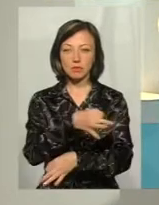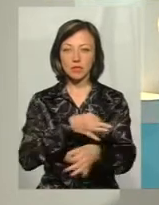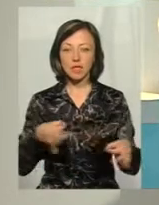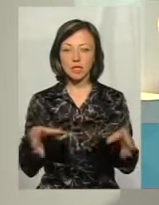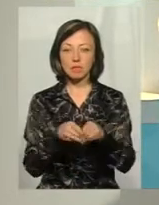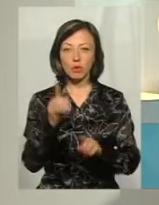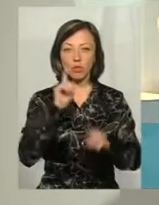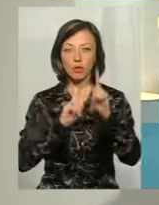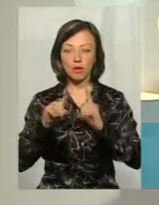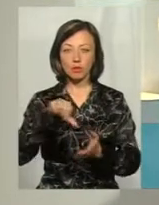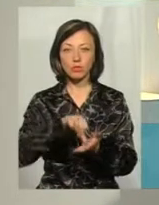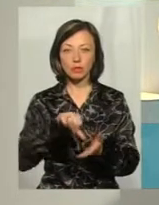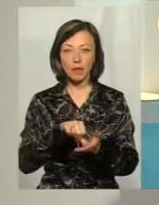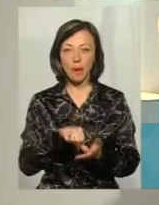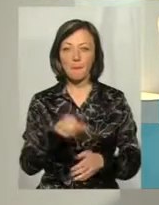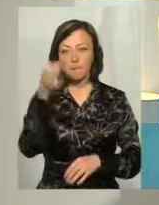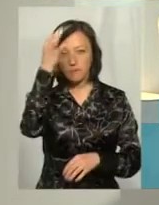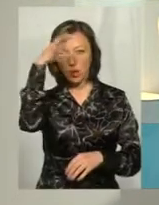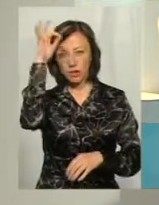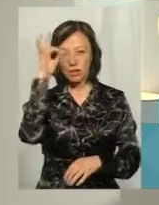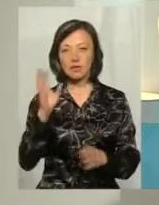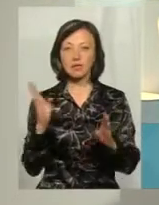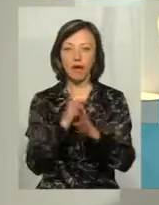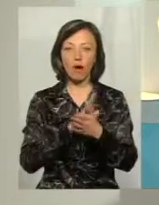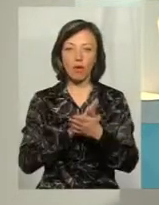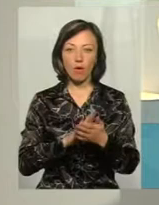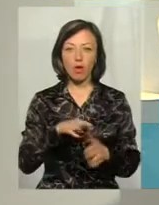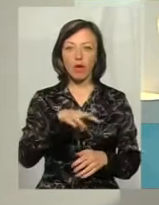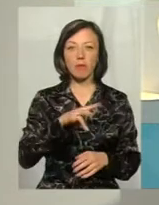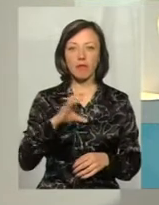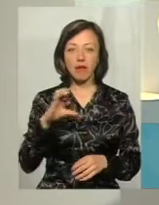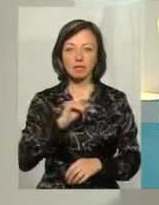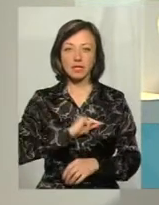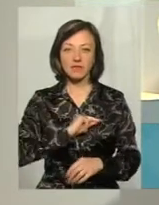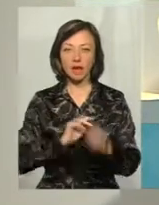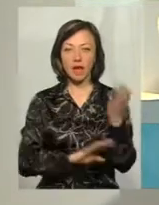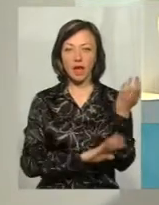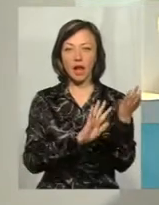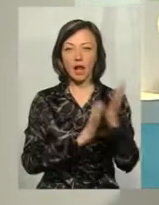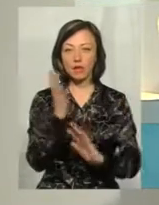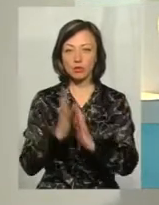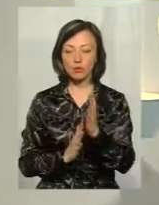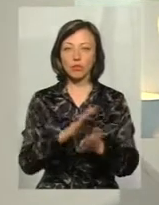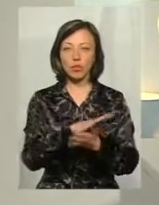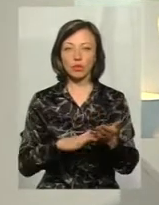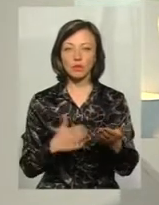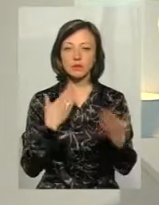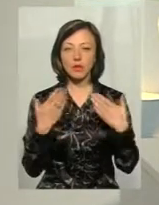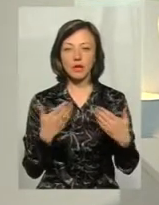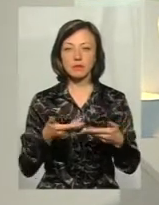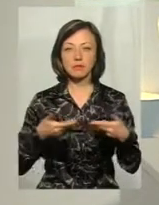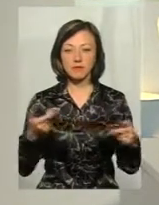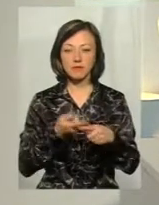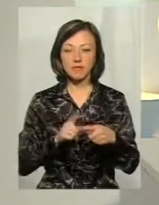спільному брифінгу, в якому брали участь поліцейські, екологи, надзвичайники та лісівники краю. Продовжуємо спілкуватись і ми у цій